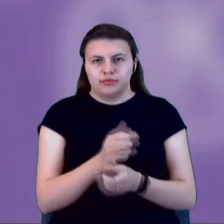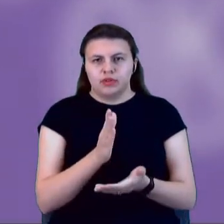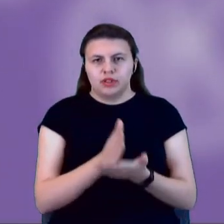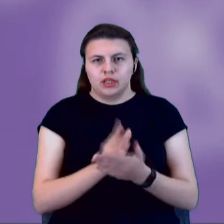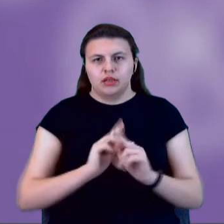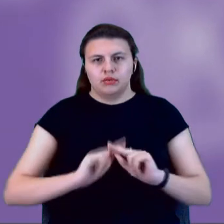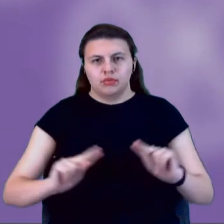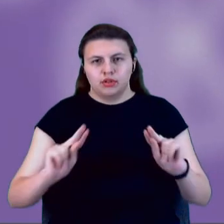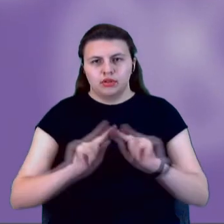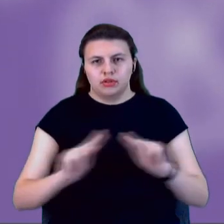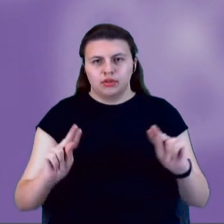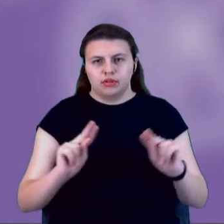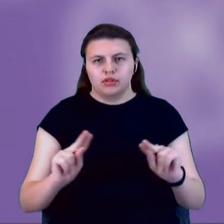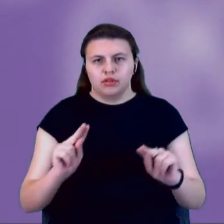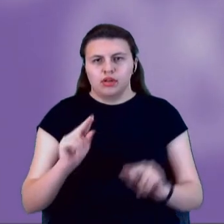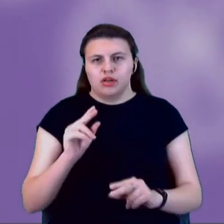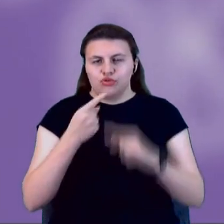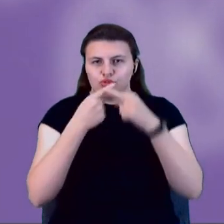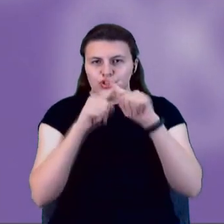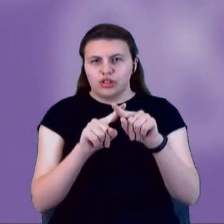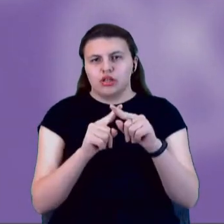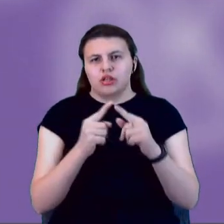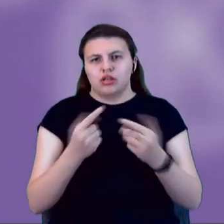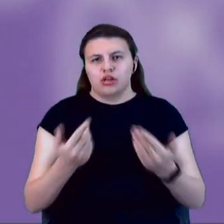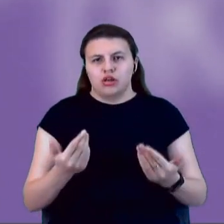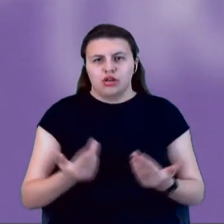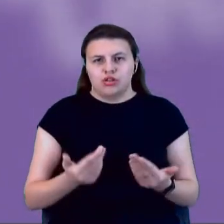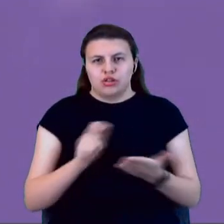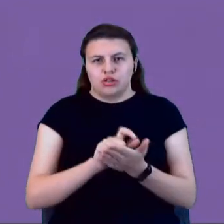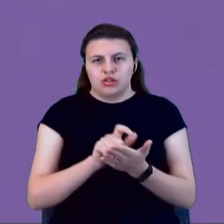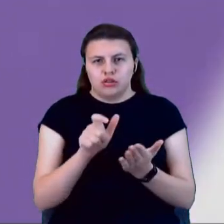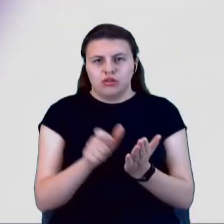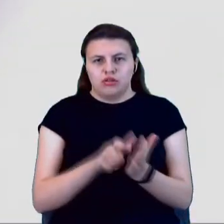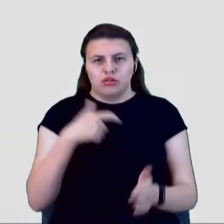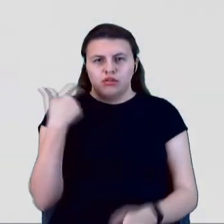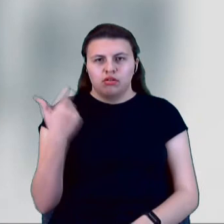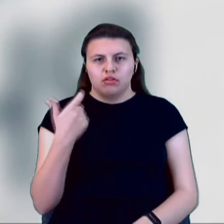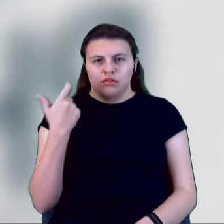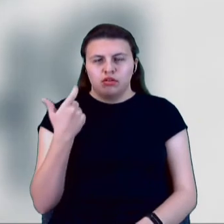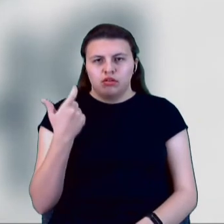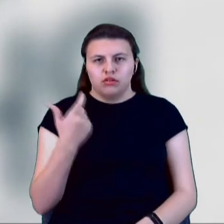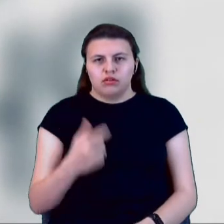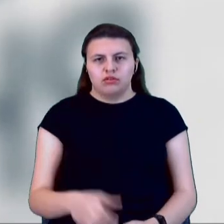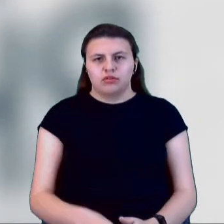педагоги, инженеры, работники жилищно-коммунального хозяйства,